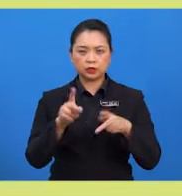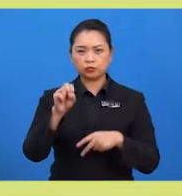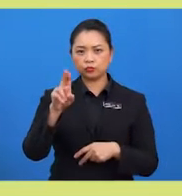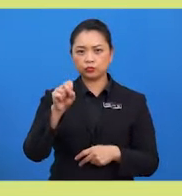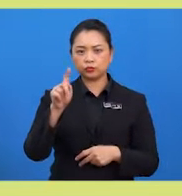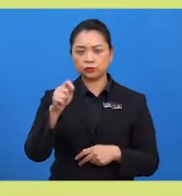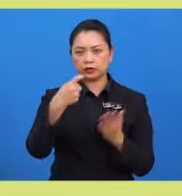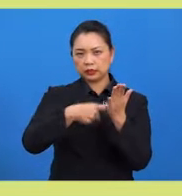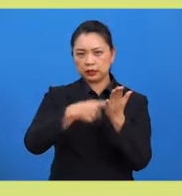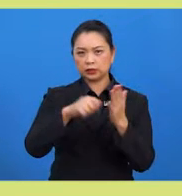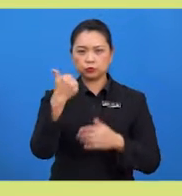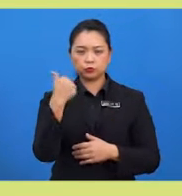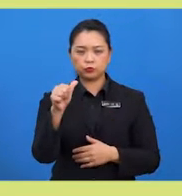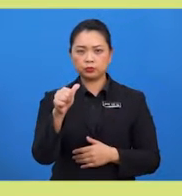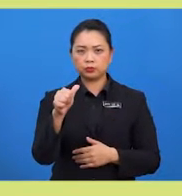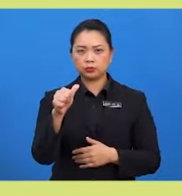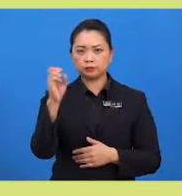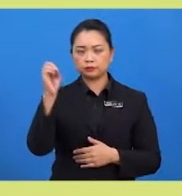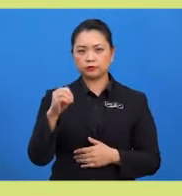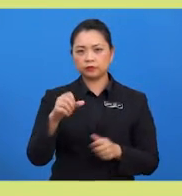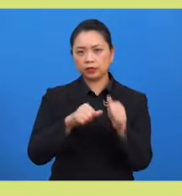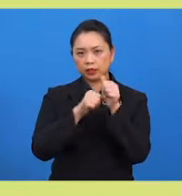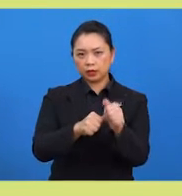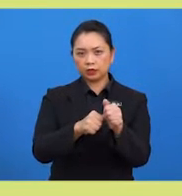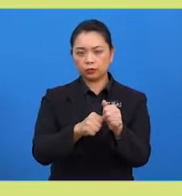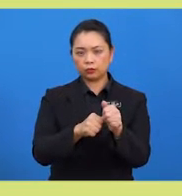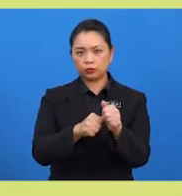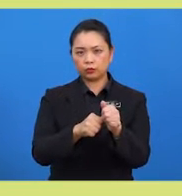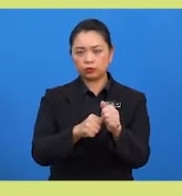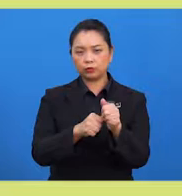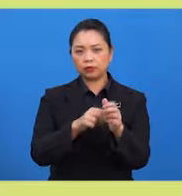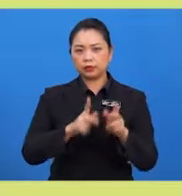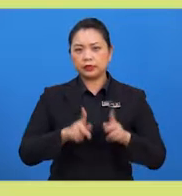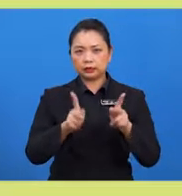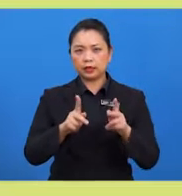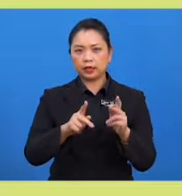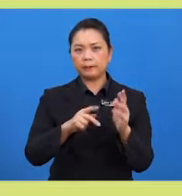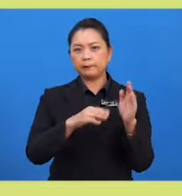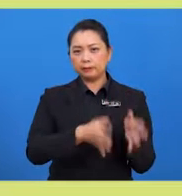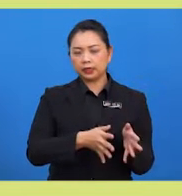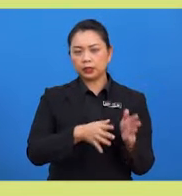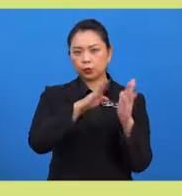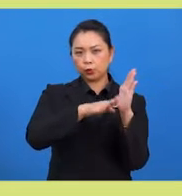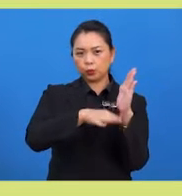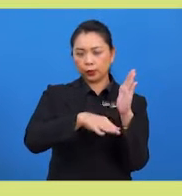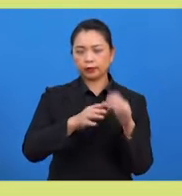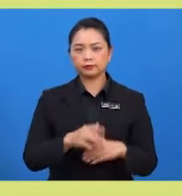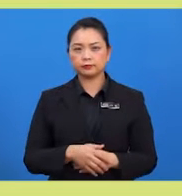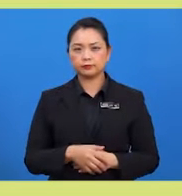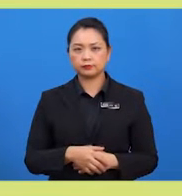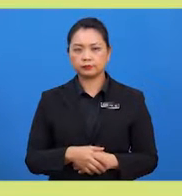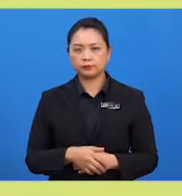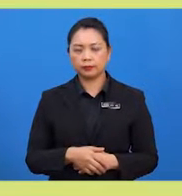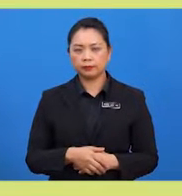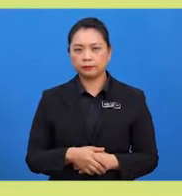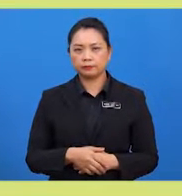kadar 10% setahun mengikut kaedah baki berkurangan manakala lengkapan disusut